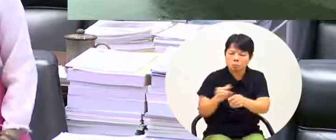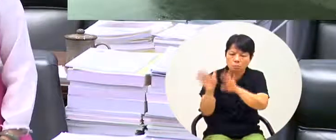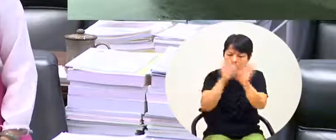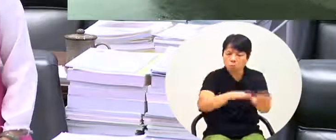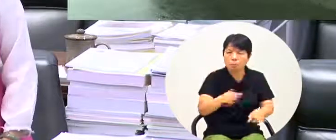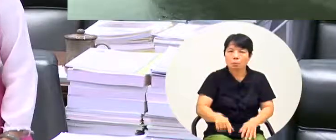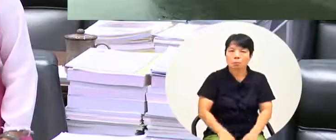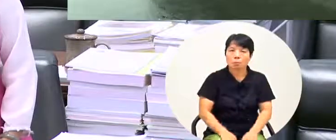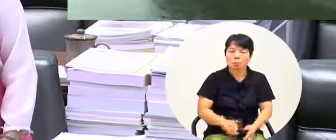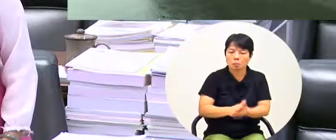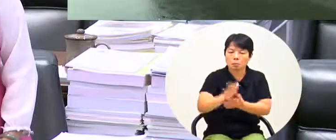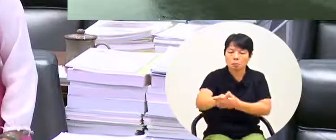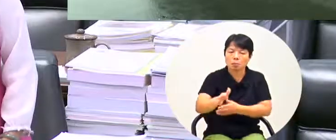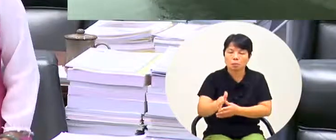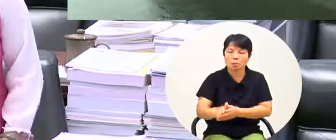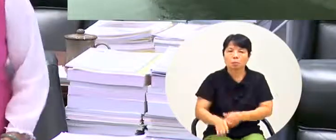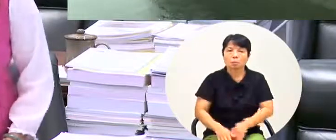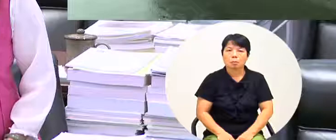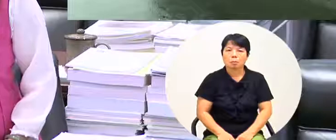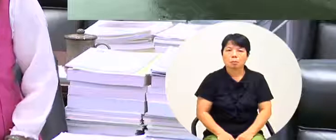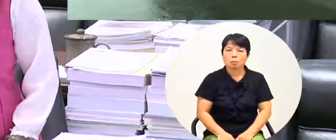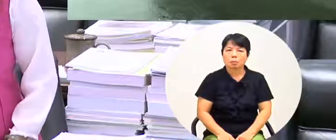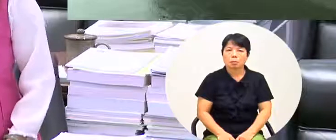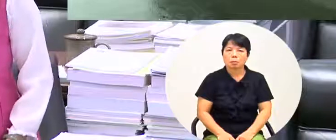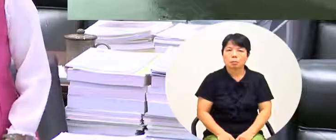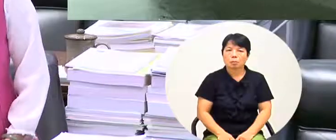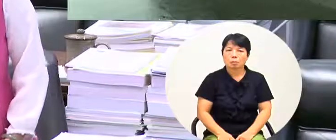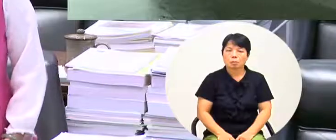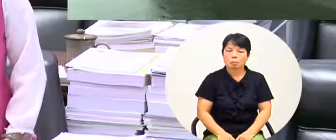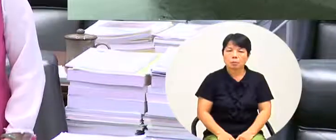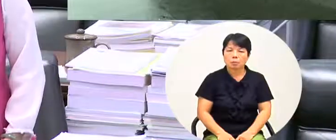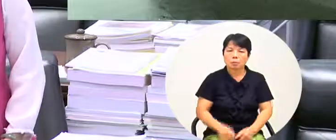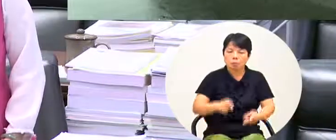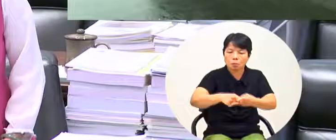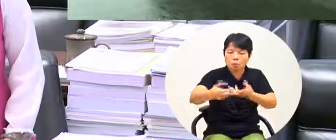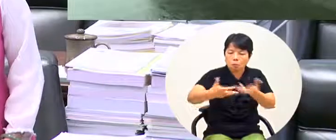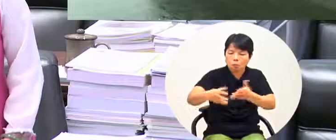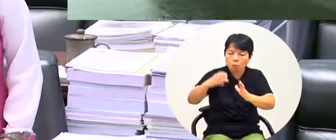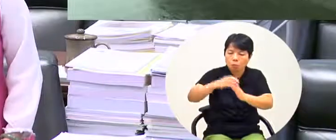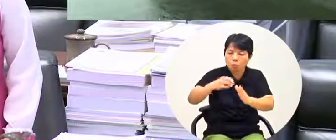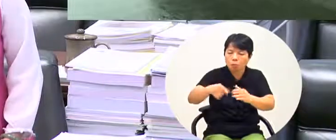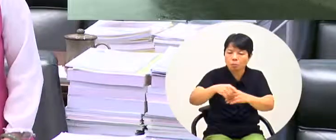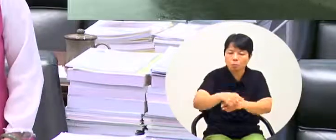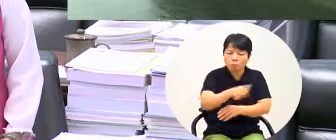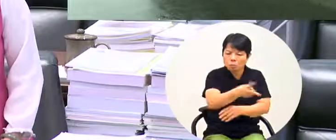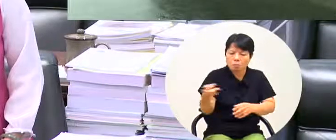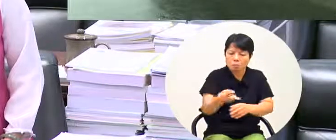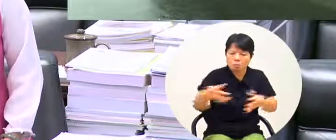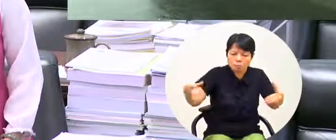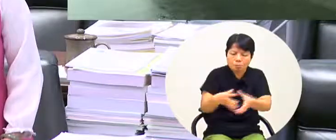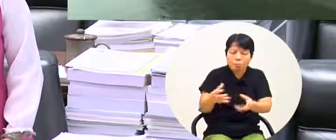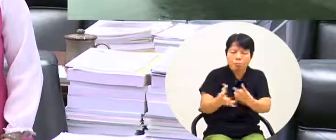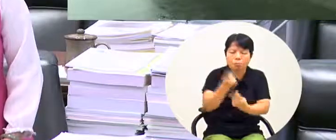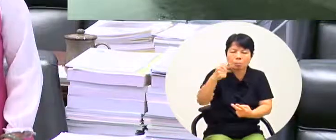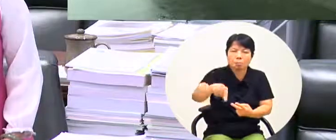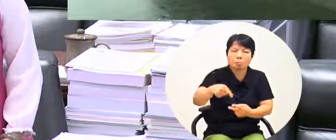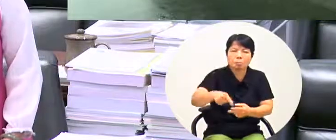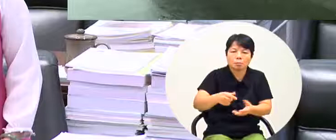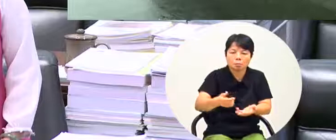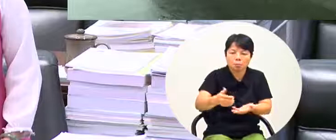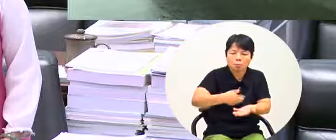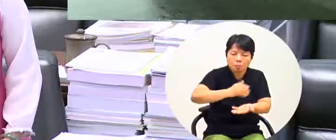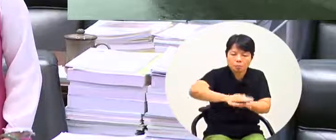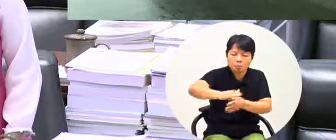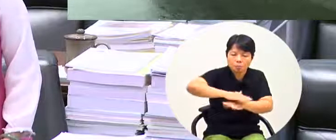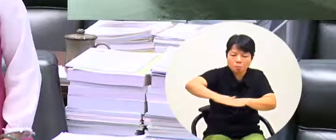形的话，啊不得拜托公务局加洗刷嘛，婆婆委啦，啊不你这样一边两国，人家都觉得很奇怪，家都婆婆就